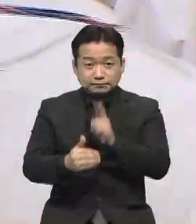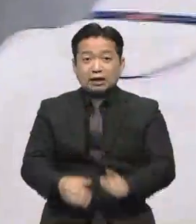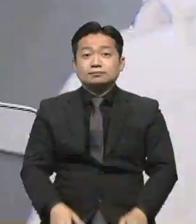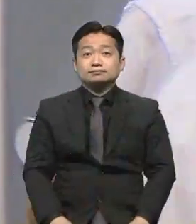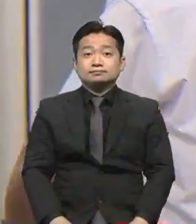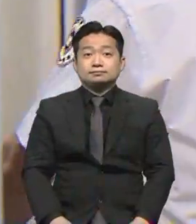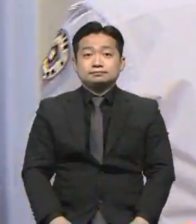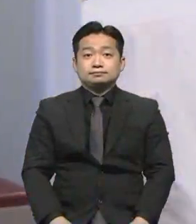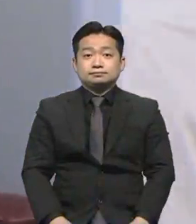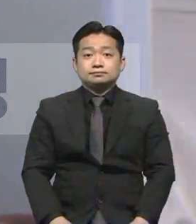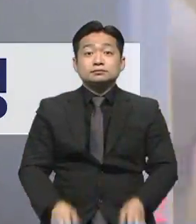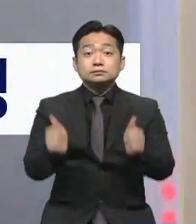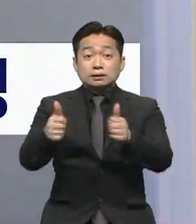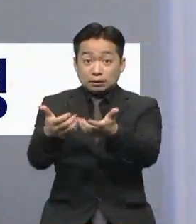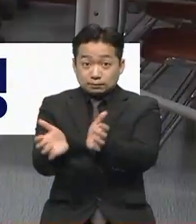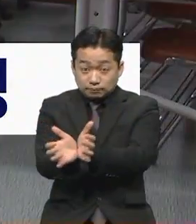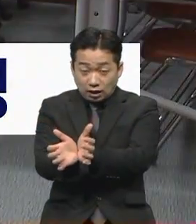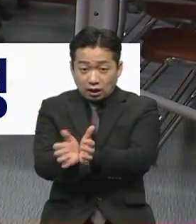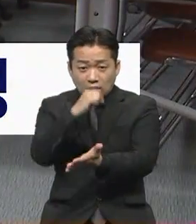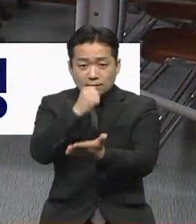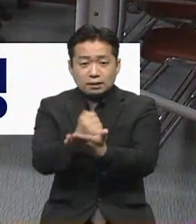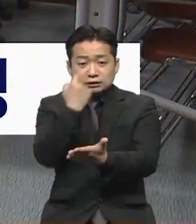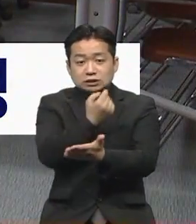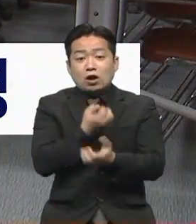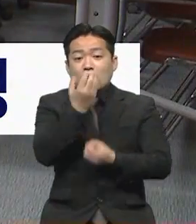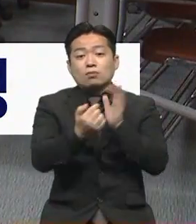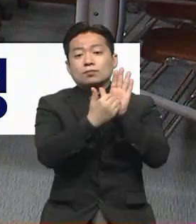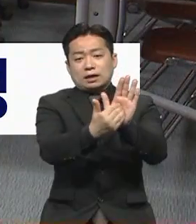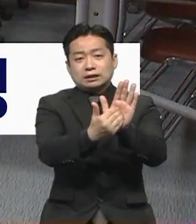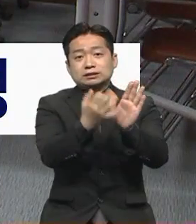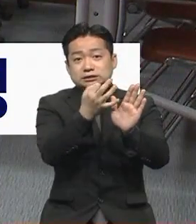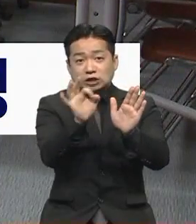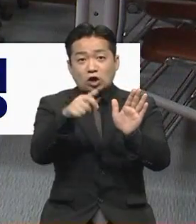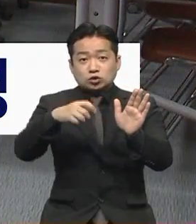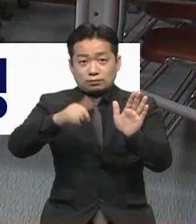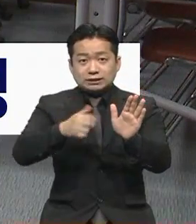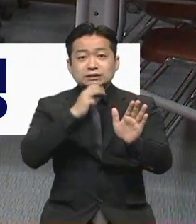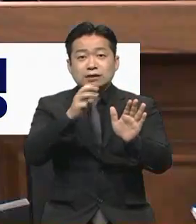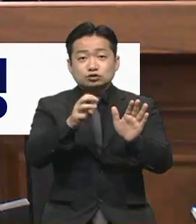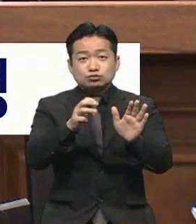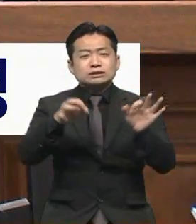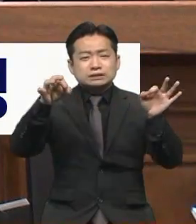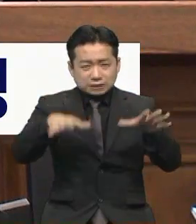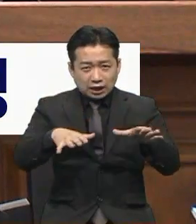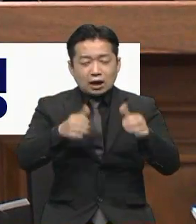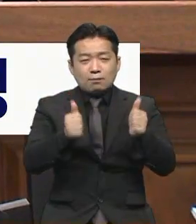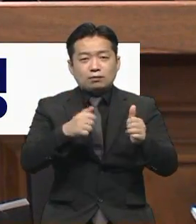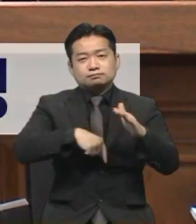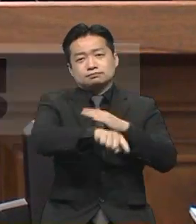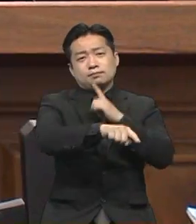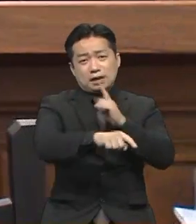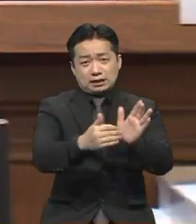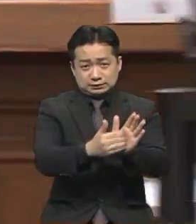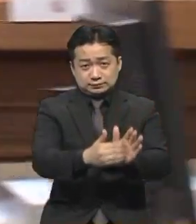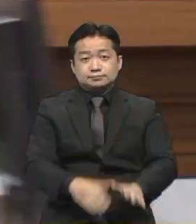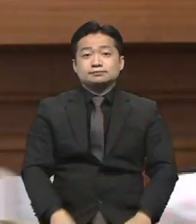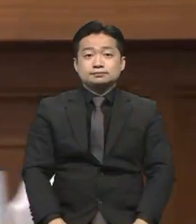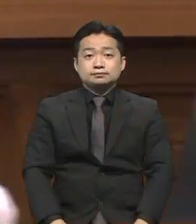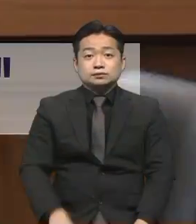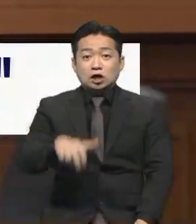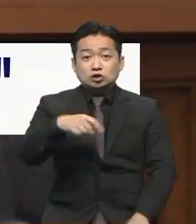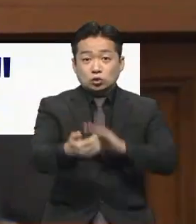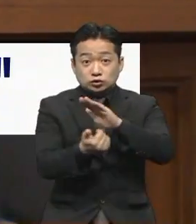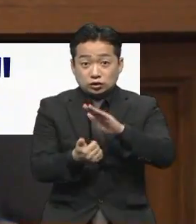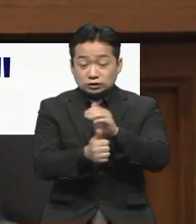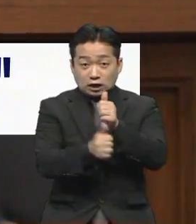했습니다. 재판부가 정당한 증언 거부라고 판단해 조민 씨는 30분 만에 법정을 빠져나갔습니다. 조 전